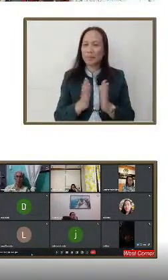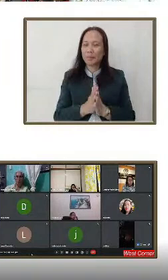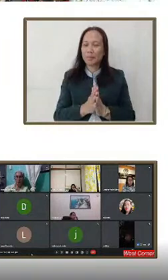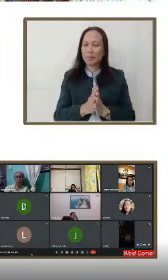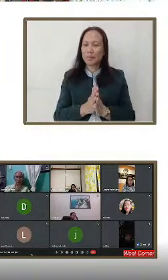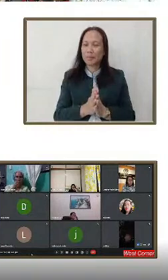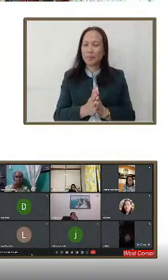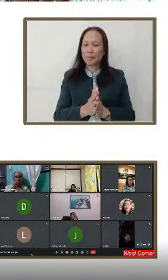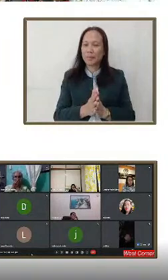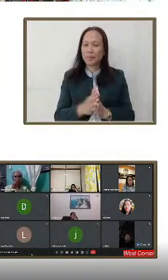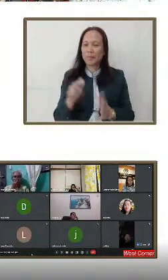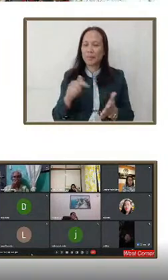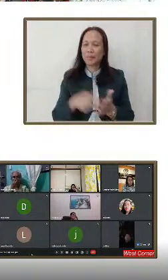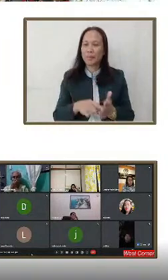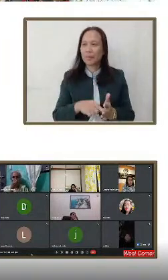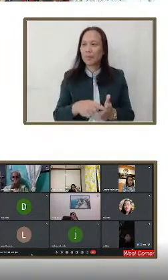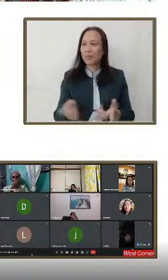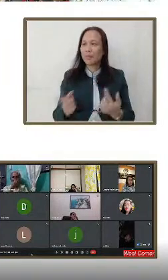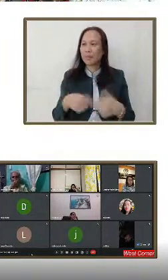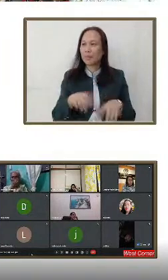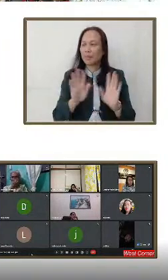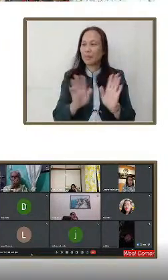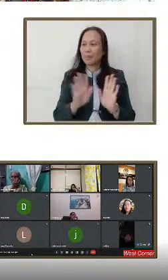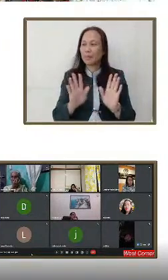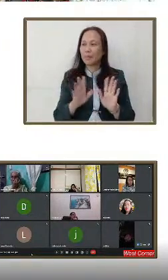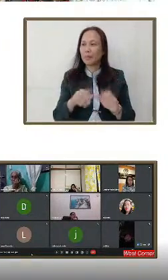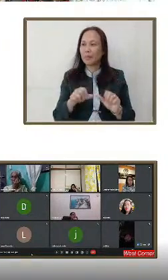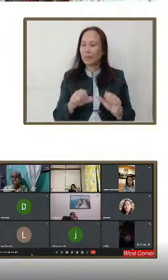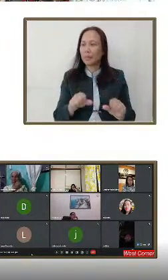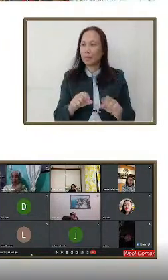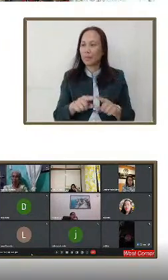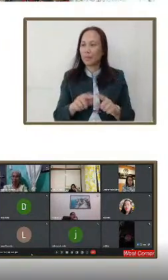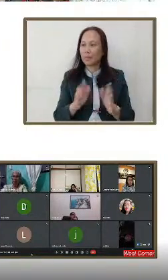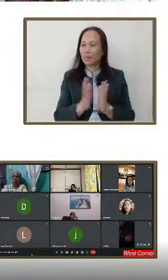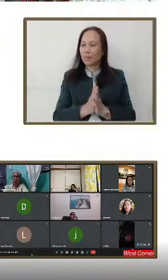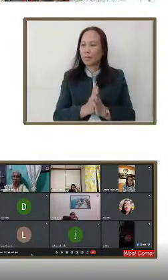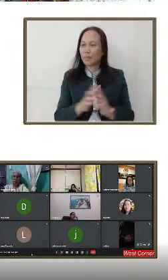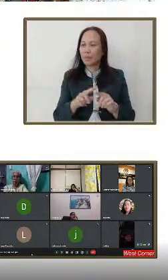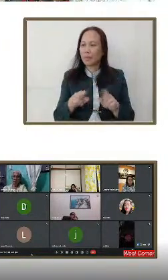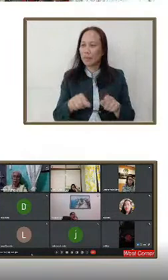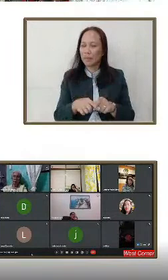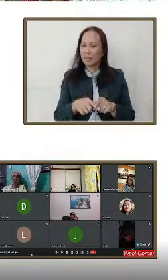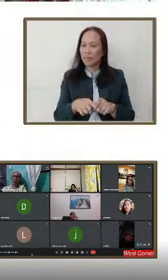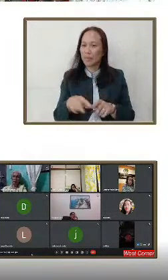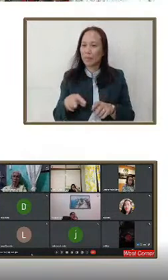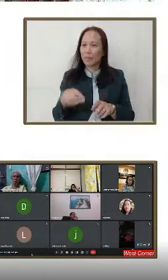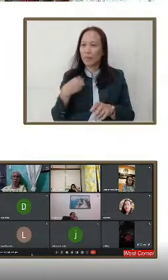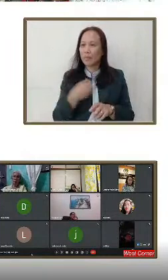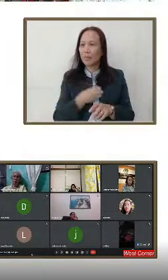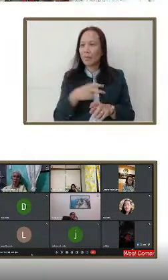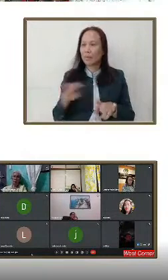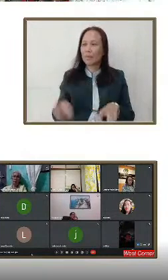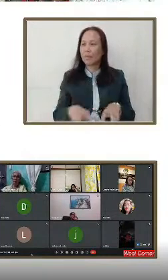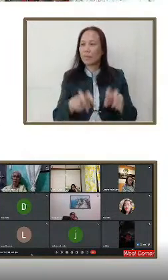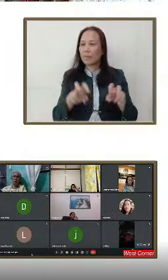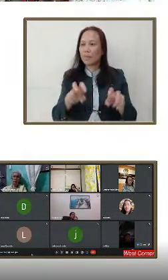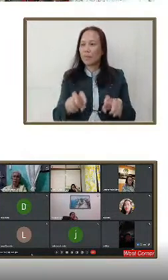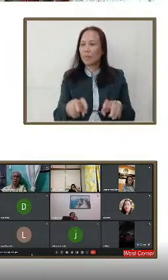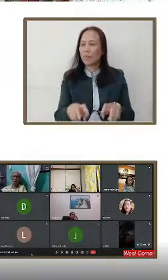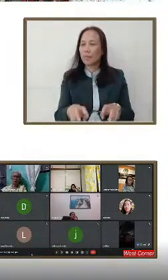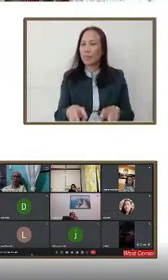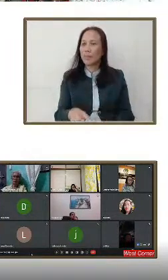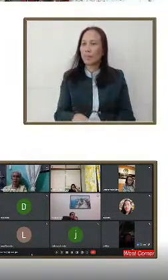this coming Sunday. And panalangin niyo rin po yung biyahe. Kasama ko po ito mga pastors